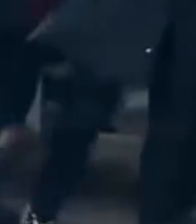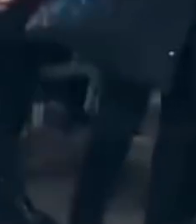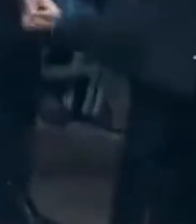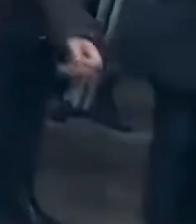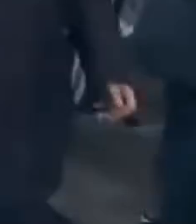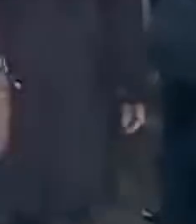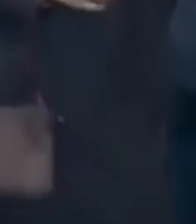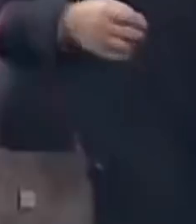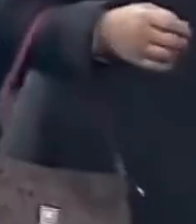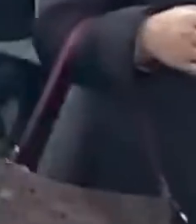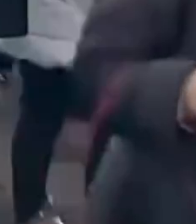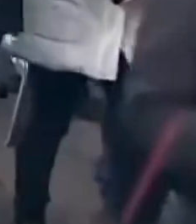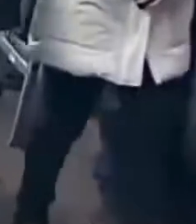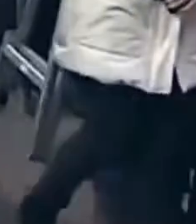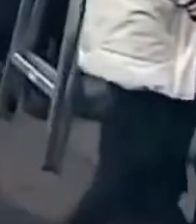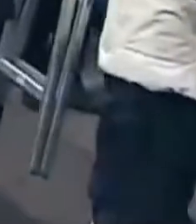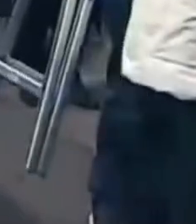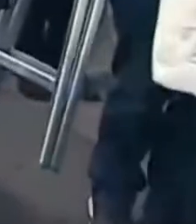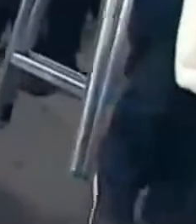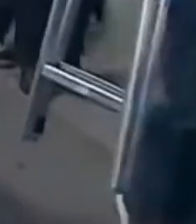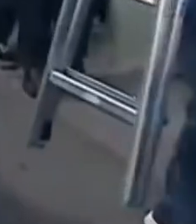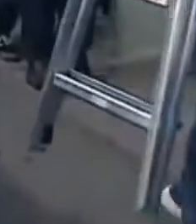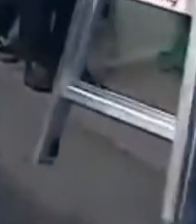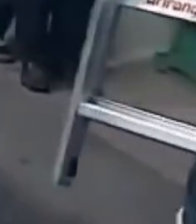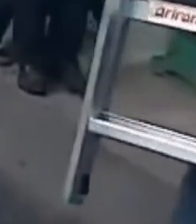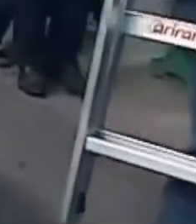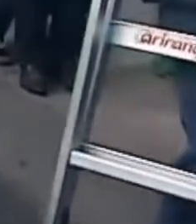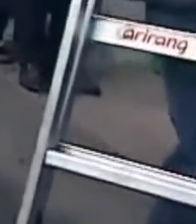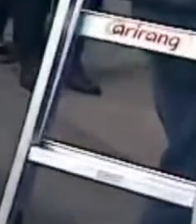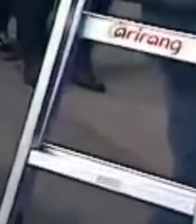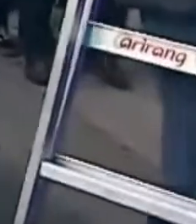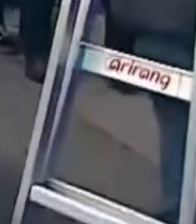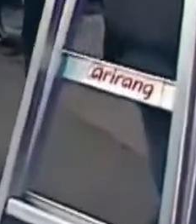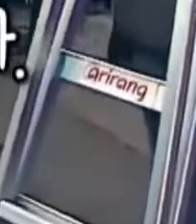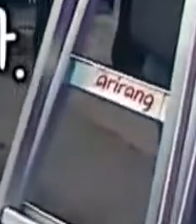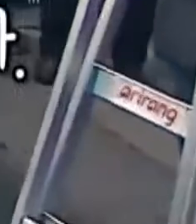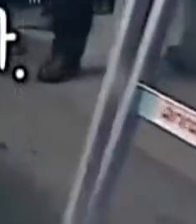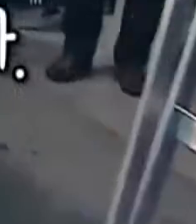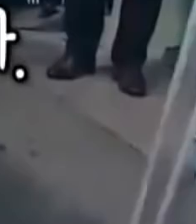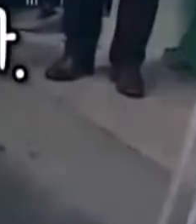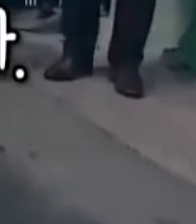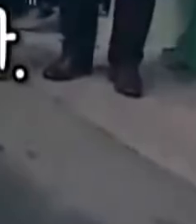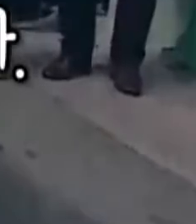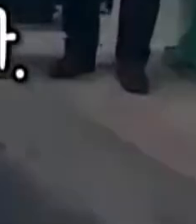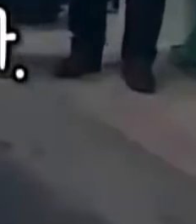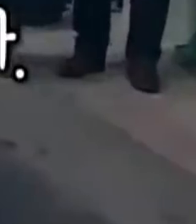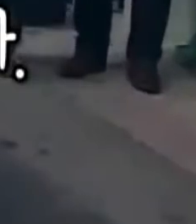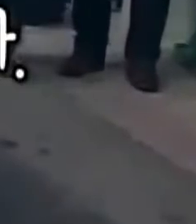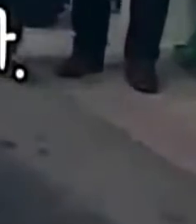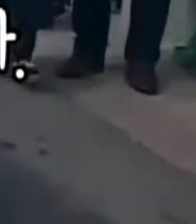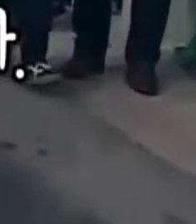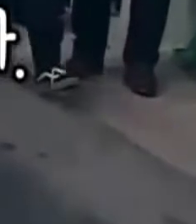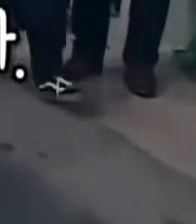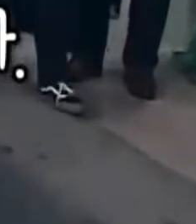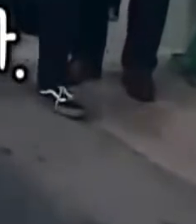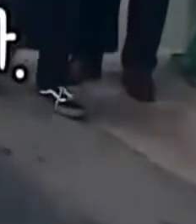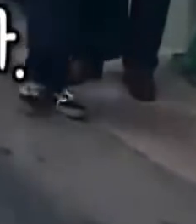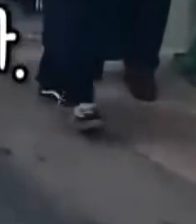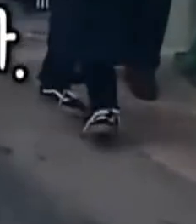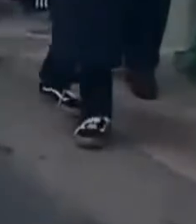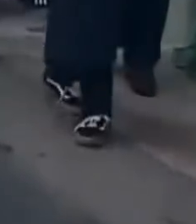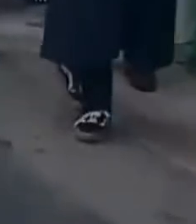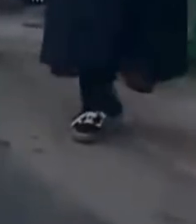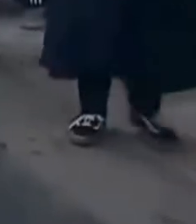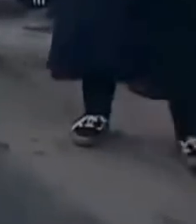4 아니지 예 되어 있으며 resource 예 저희 졸다 마라톤 풀 코스 3번 완드